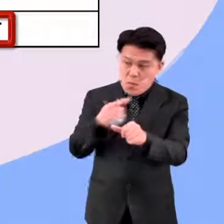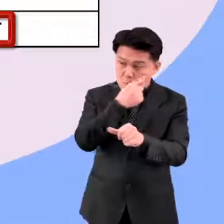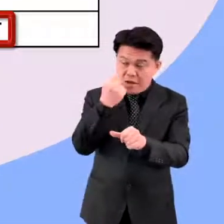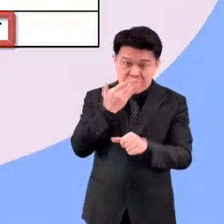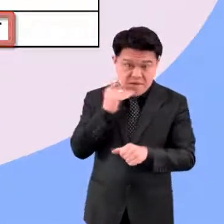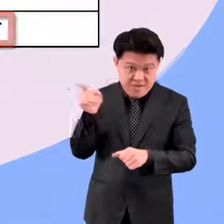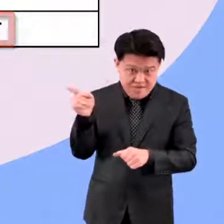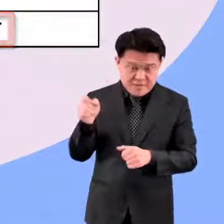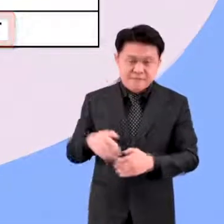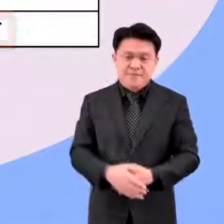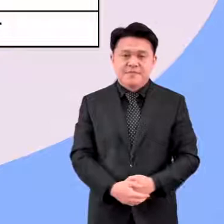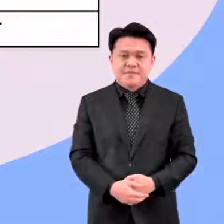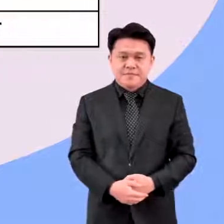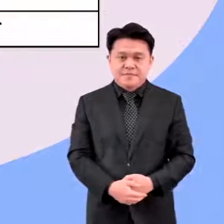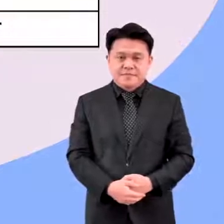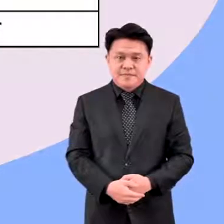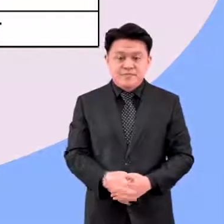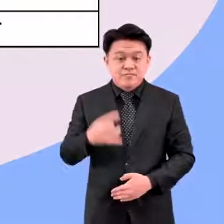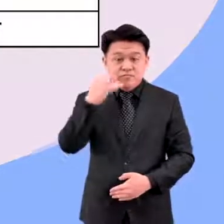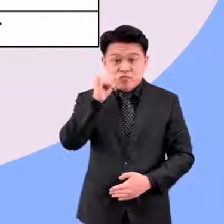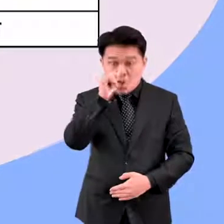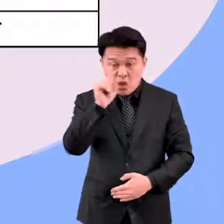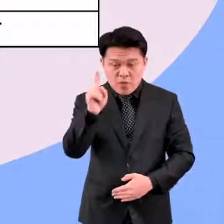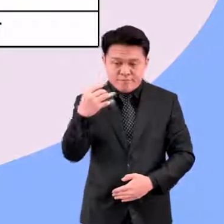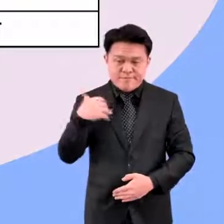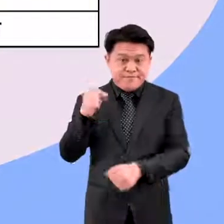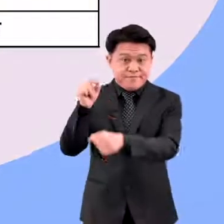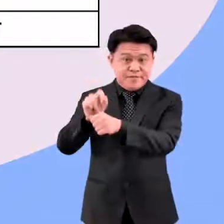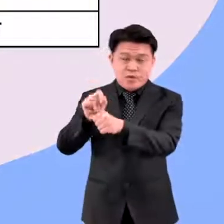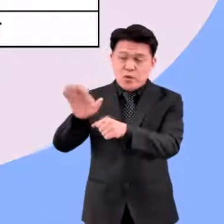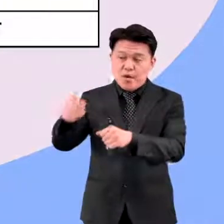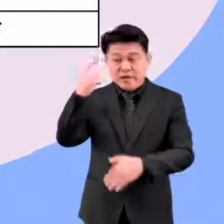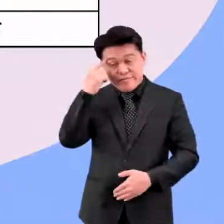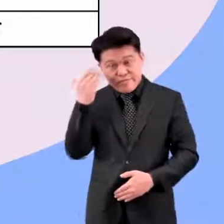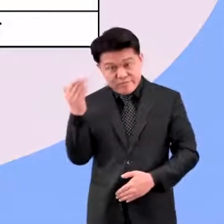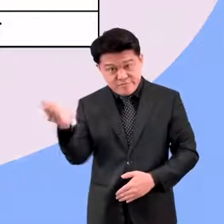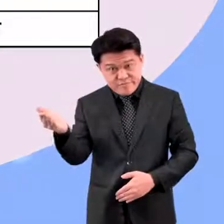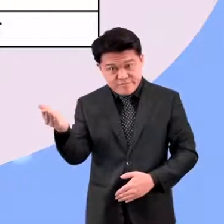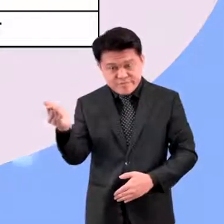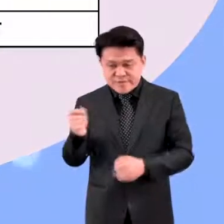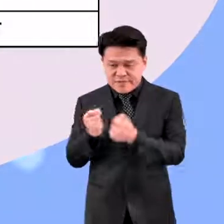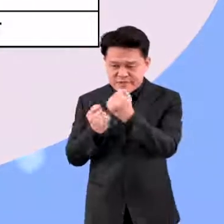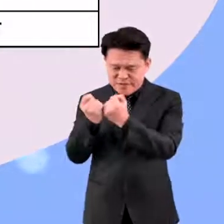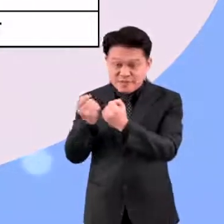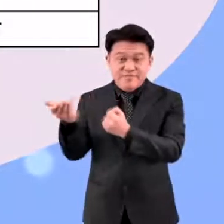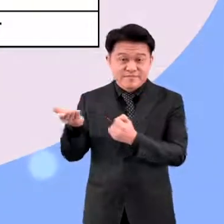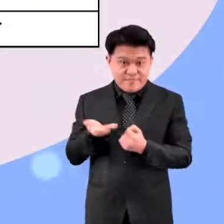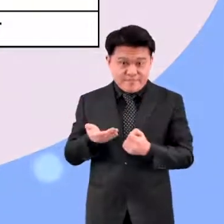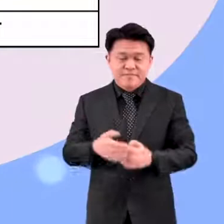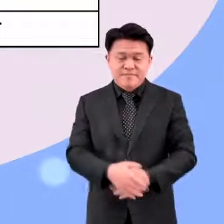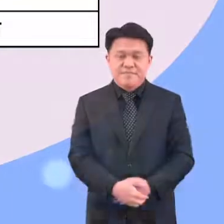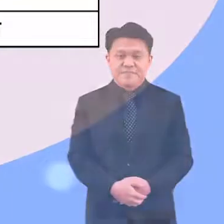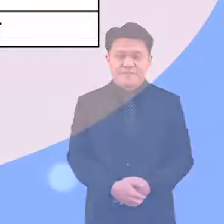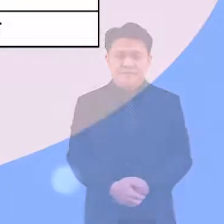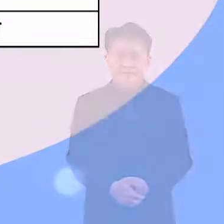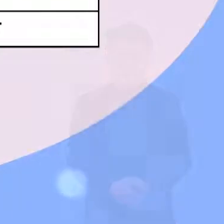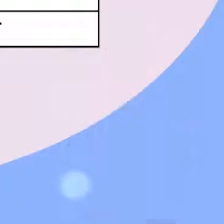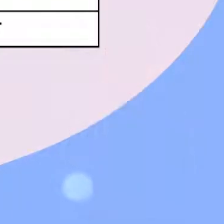자격정보 확인이 가능합니다. 궁금한 점은 담당 직원에게 문의하면 자세히